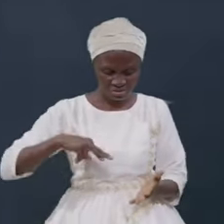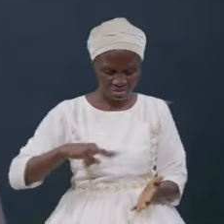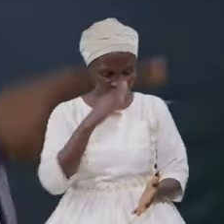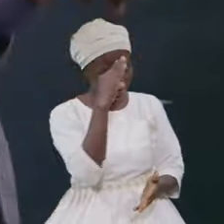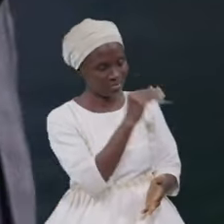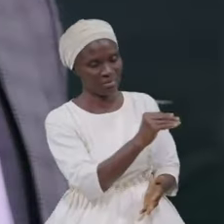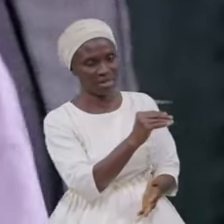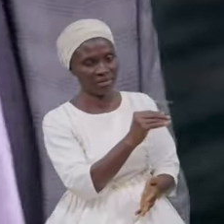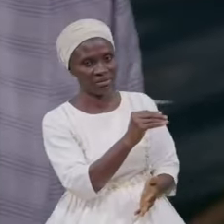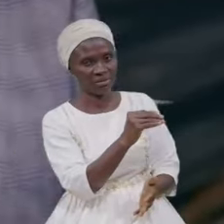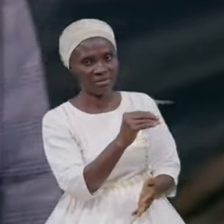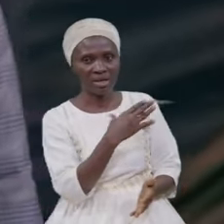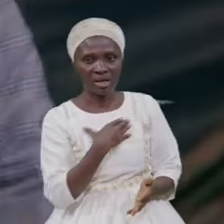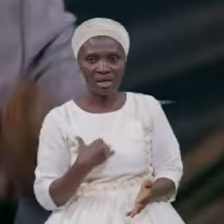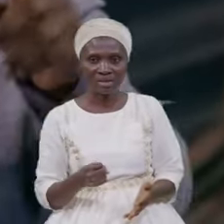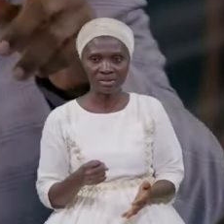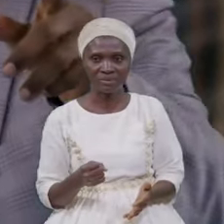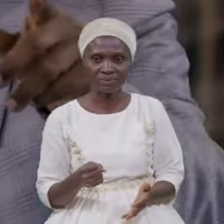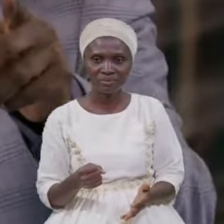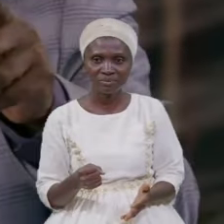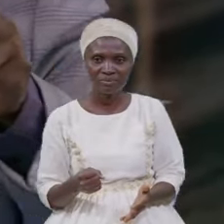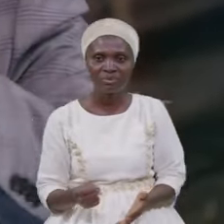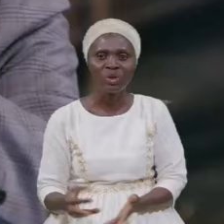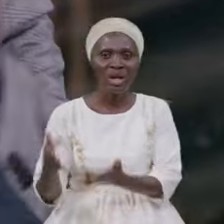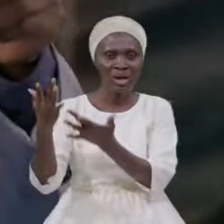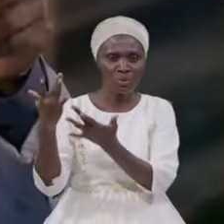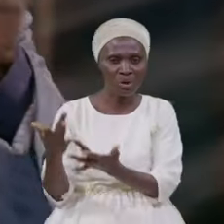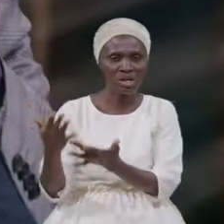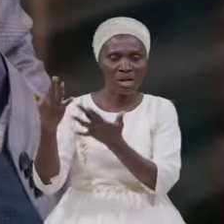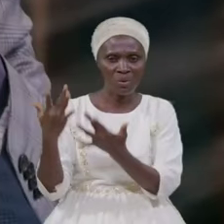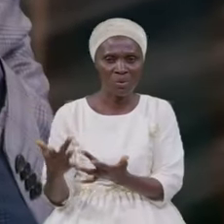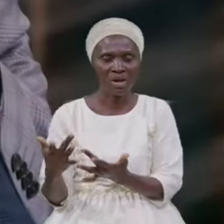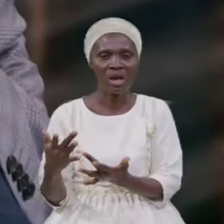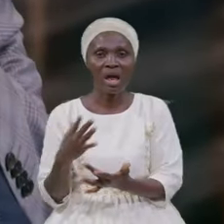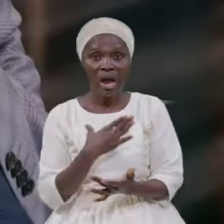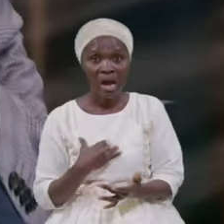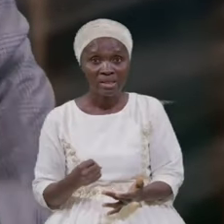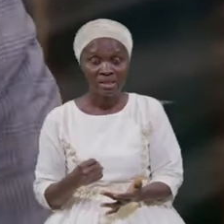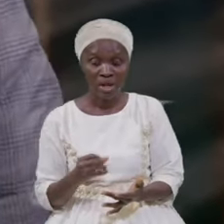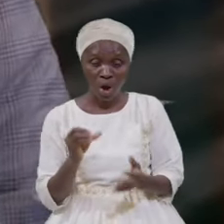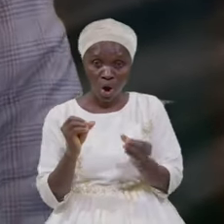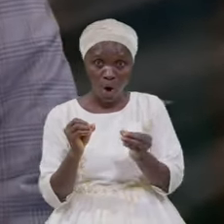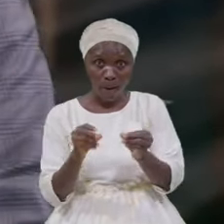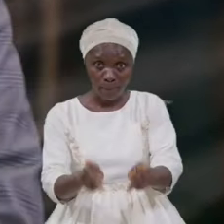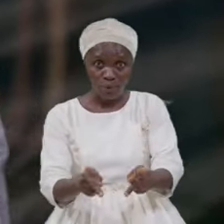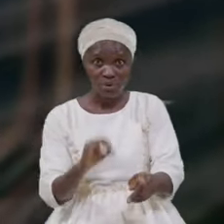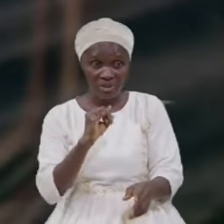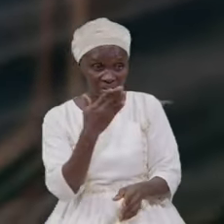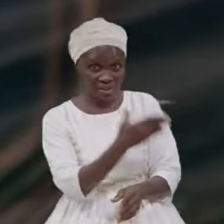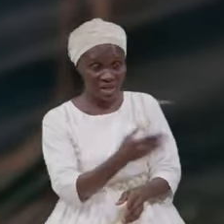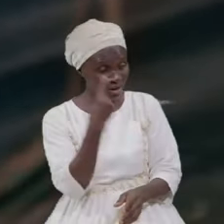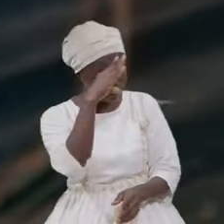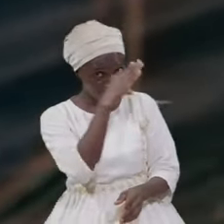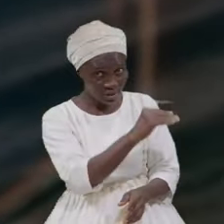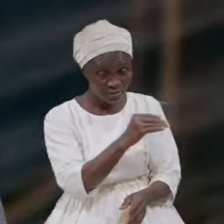il attend. Et l'opportunité se présente à lui ce soir, pour lui, pour elle ce soir, de